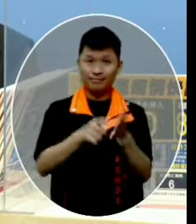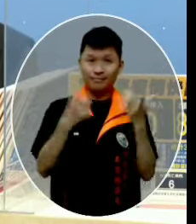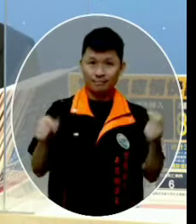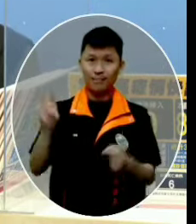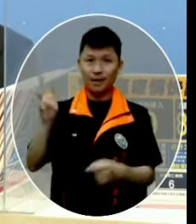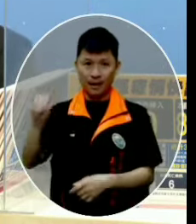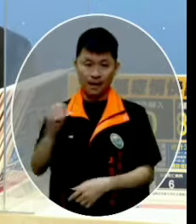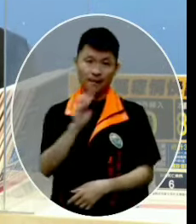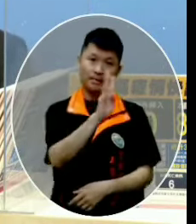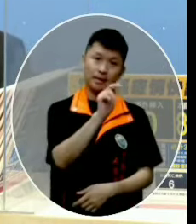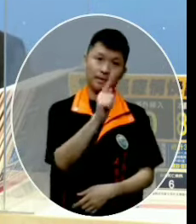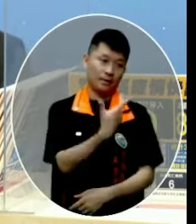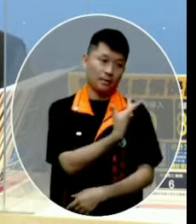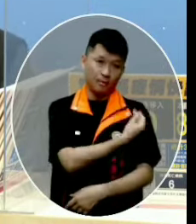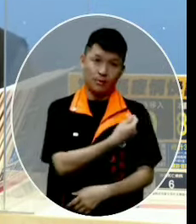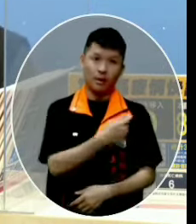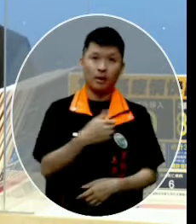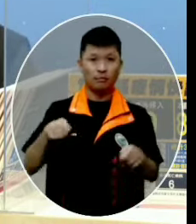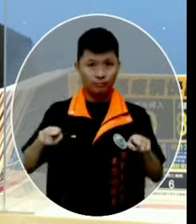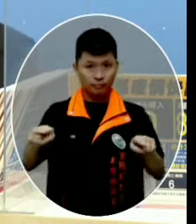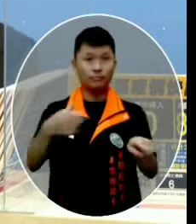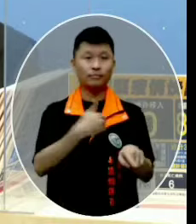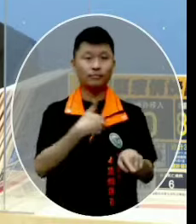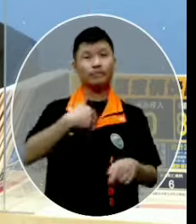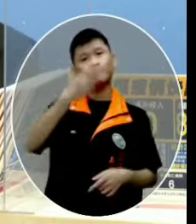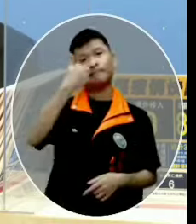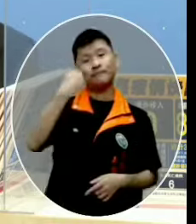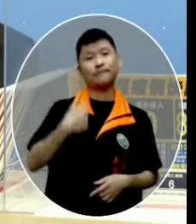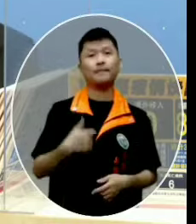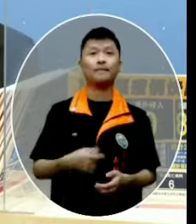时施打 BNT 跟莫德纳，让大家会比较方便，但是这也要看中央的时程。